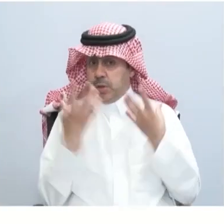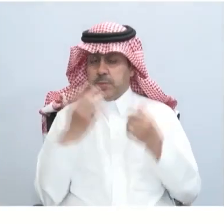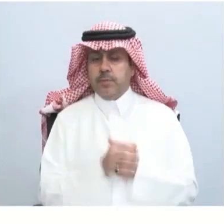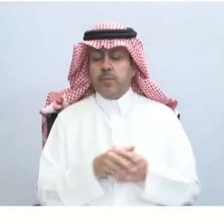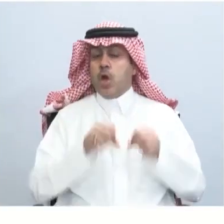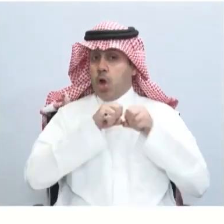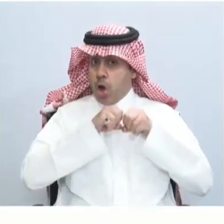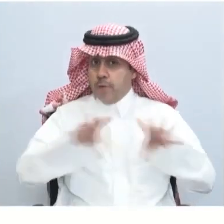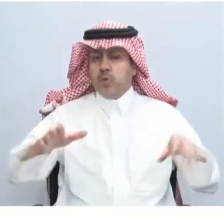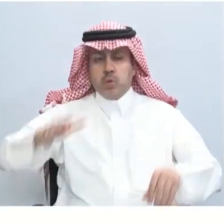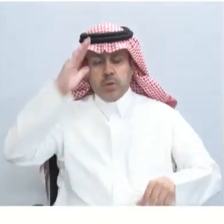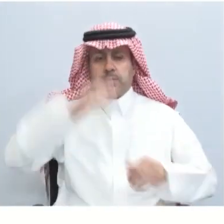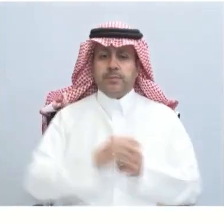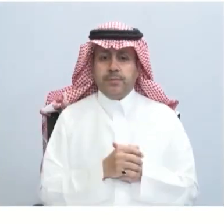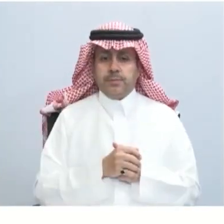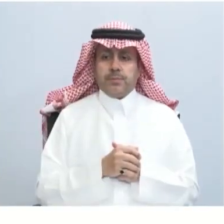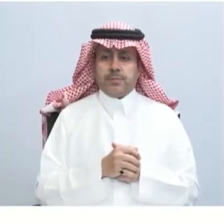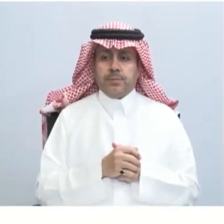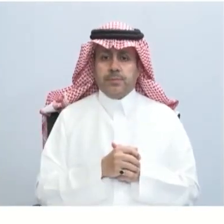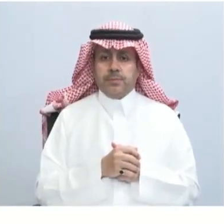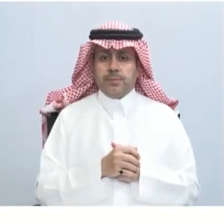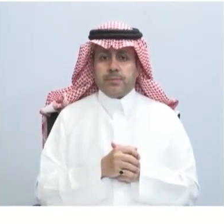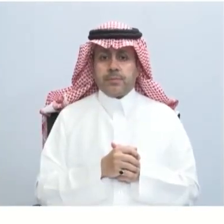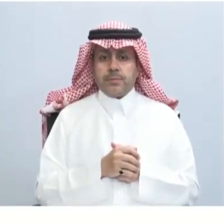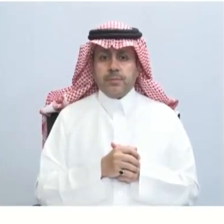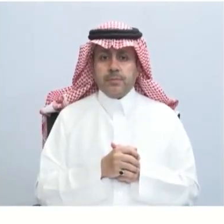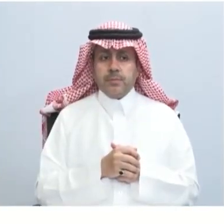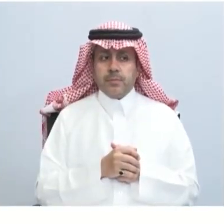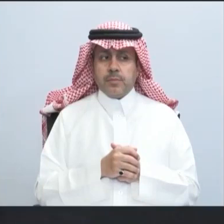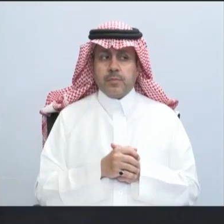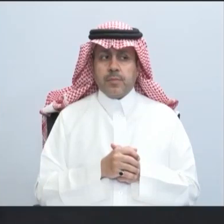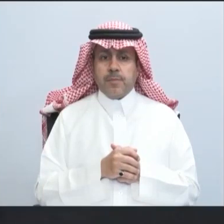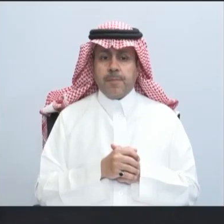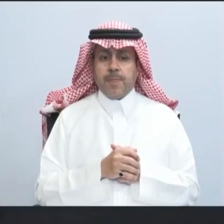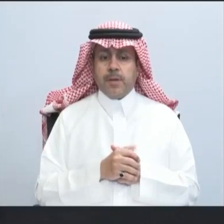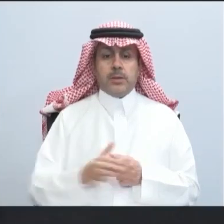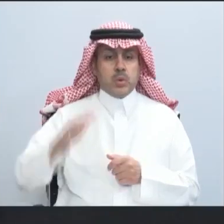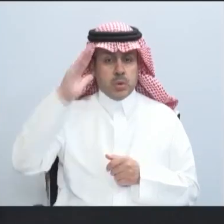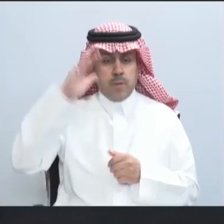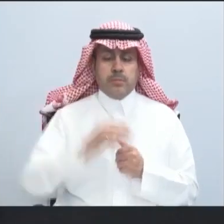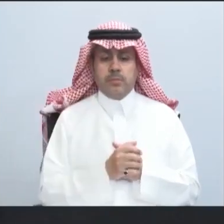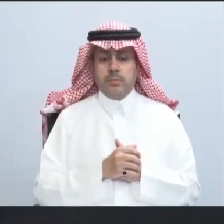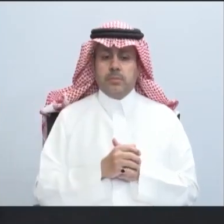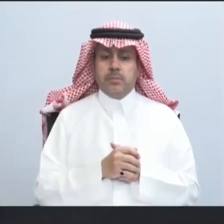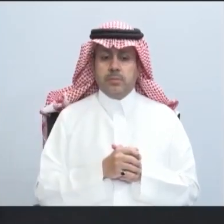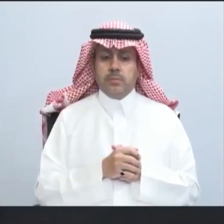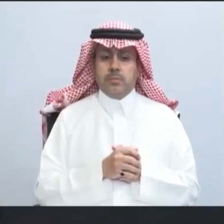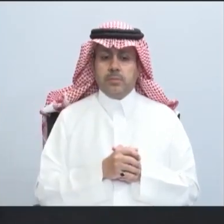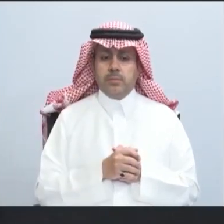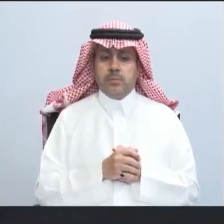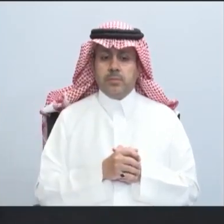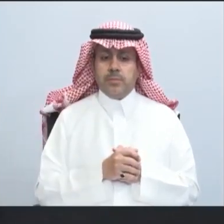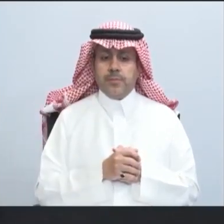افشوا السلام اظهرو يكون ظاهر هذا يسلم على هذا وهذا يسلم على هذا